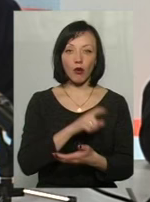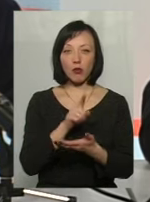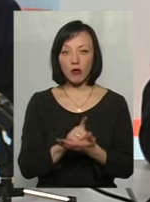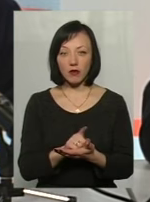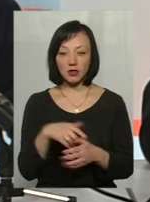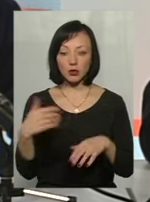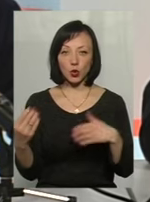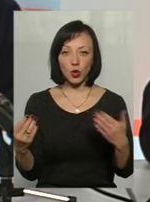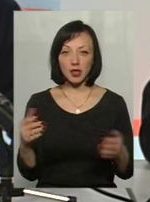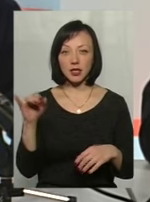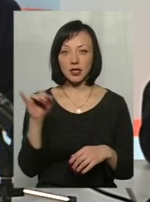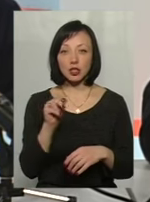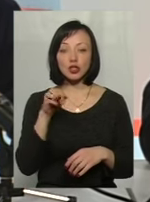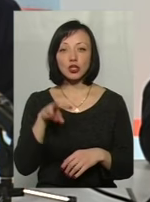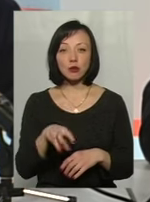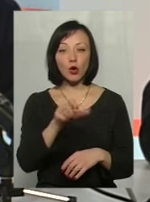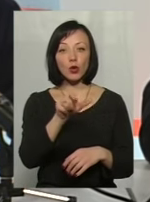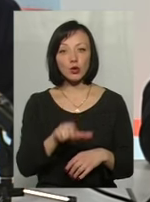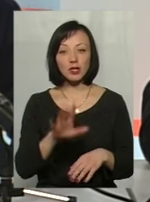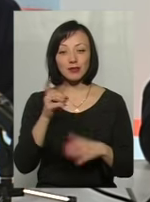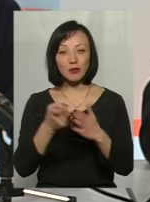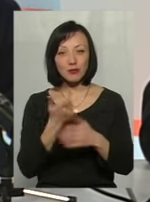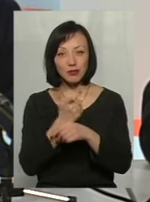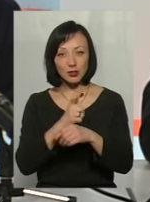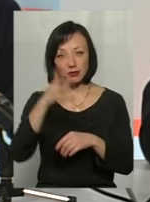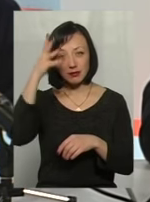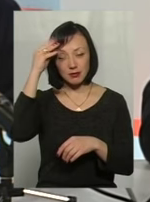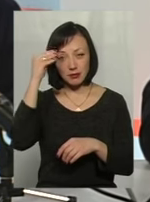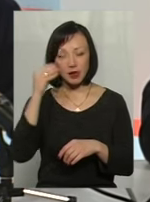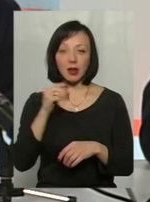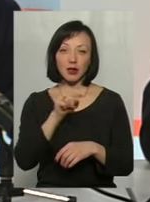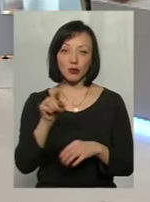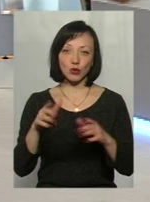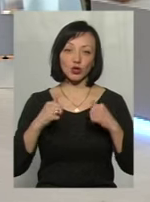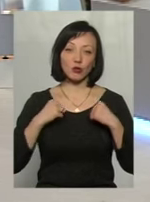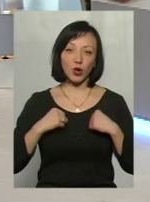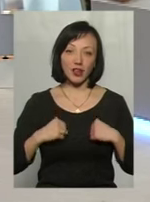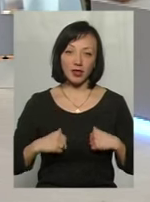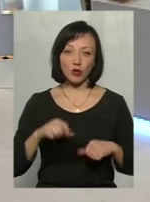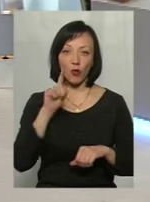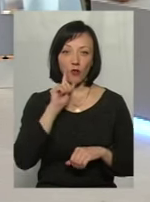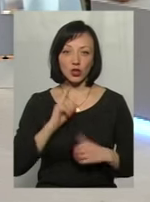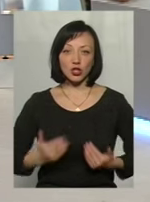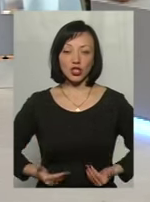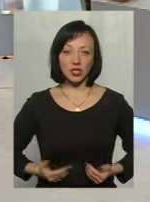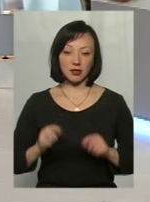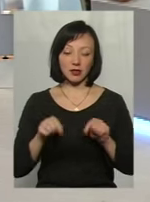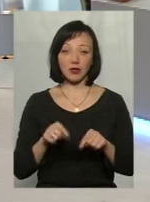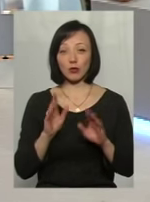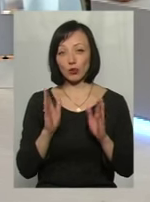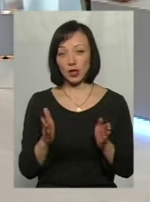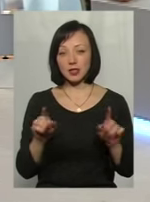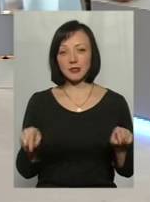сторін. І чим людина буде обізнаніша, тим, відповідно, їй буде спокійніше, комфортніше жити в цьому житті, і вона